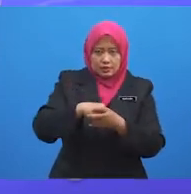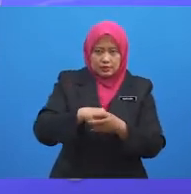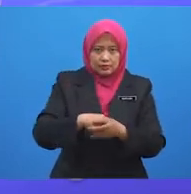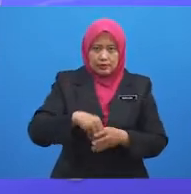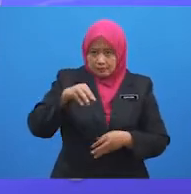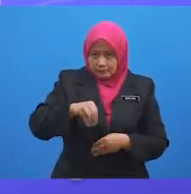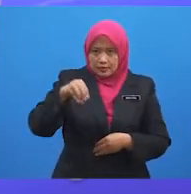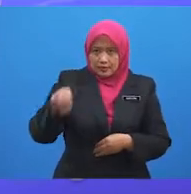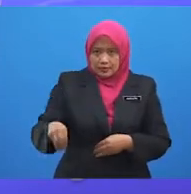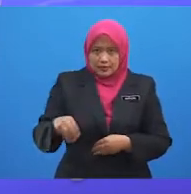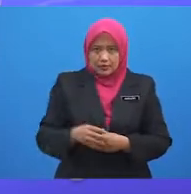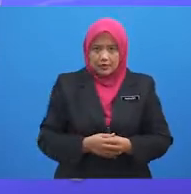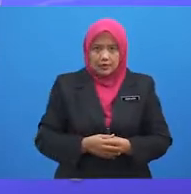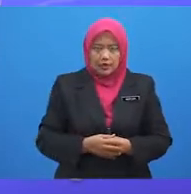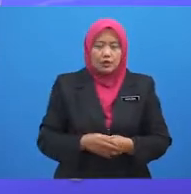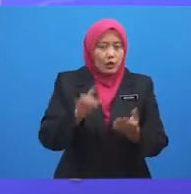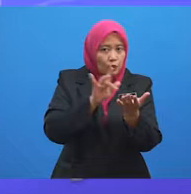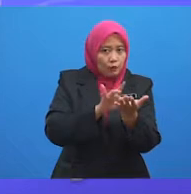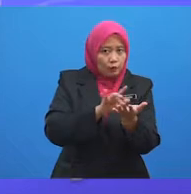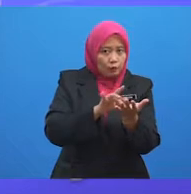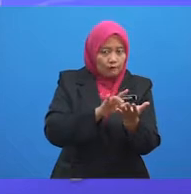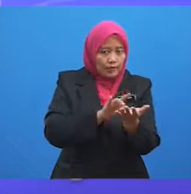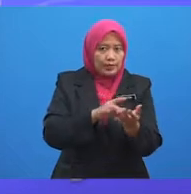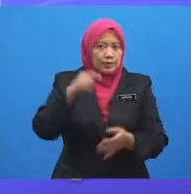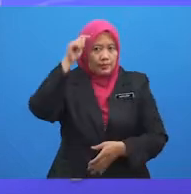pertanian, teknologi makanan,